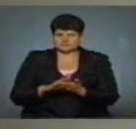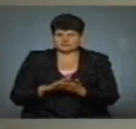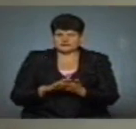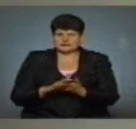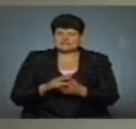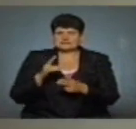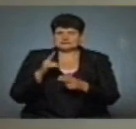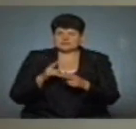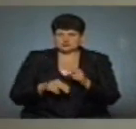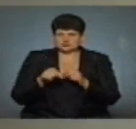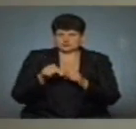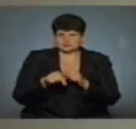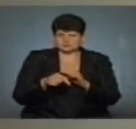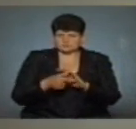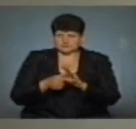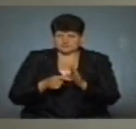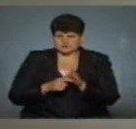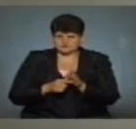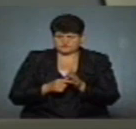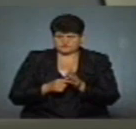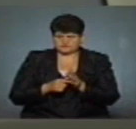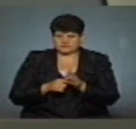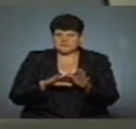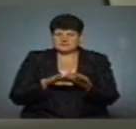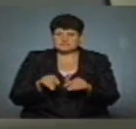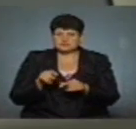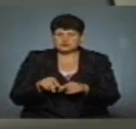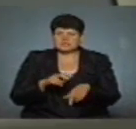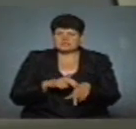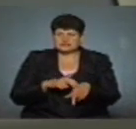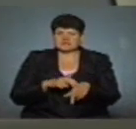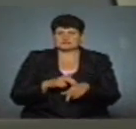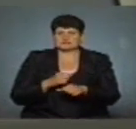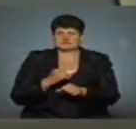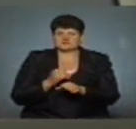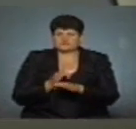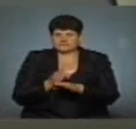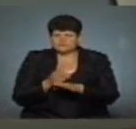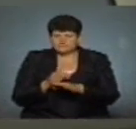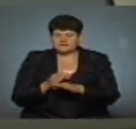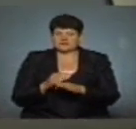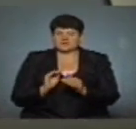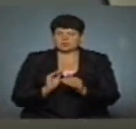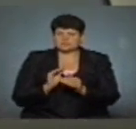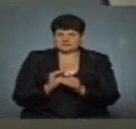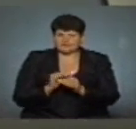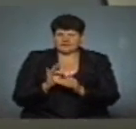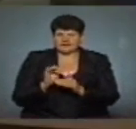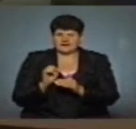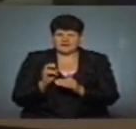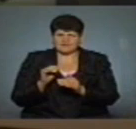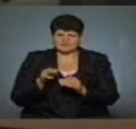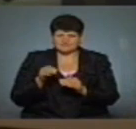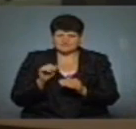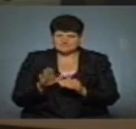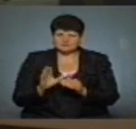Завершуватимуть дослідження в цьому приміщенні, каже Уляна Ільницька. Після того, як лікарі виділили рибонуклеїнову кислоту та додали до неї реакційну суміш,